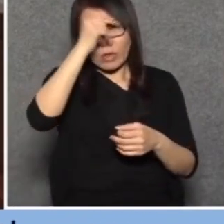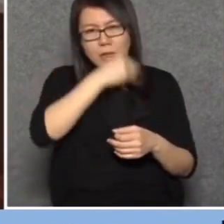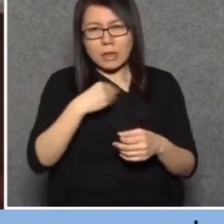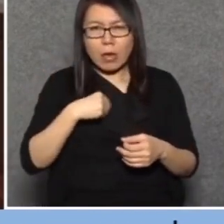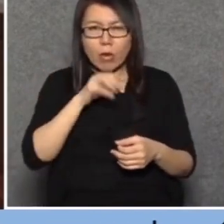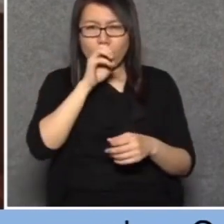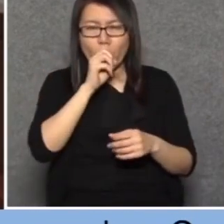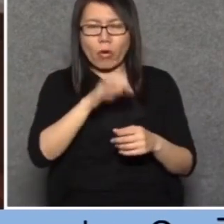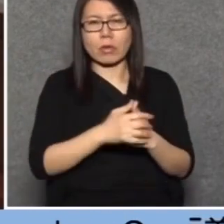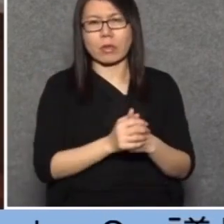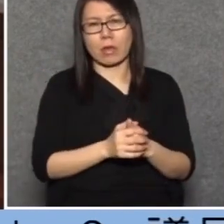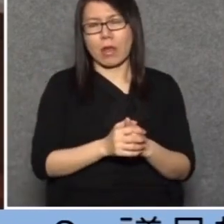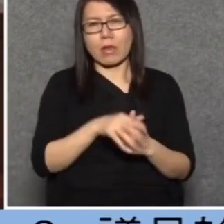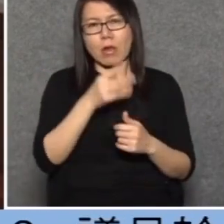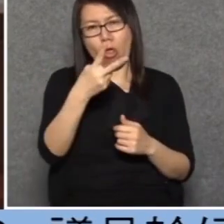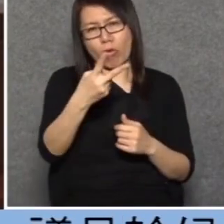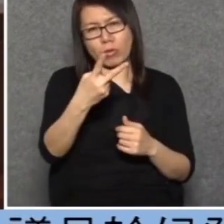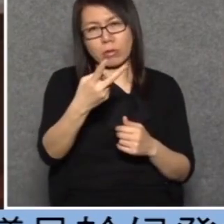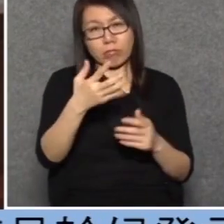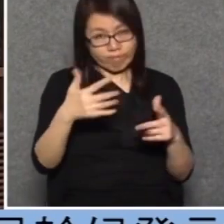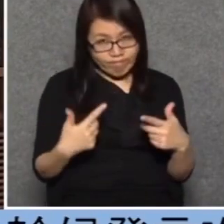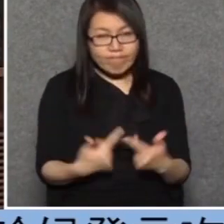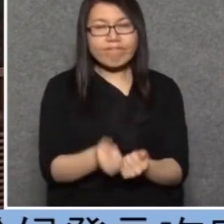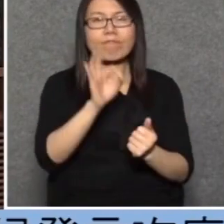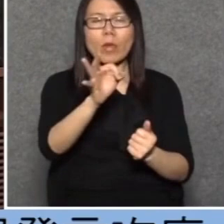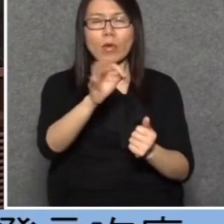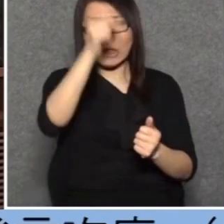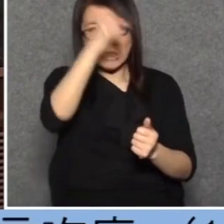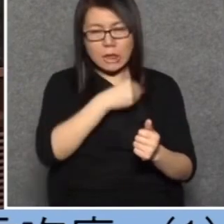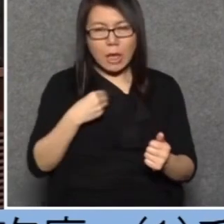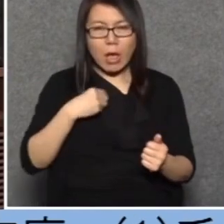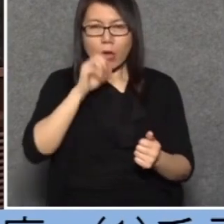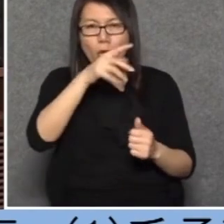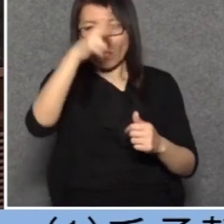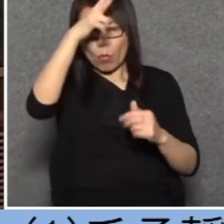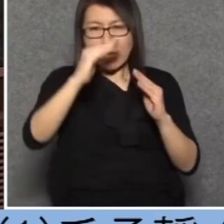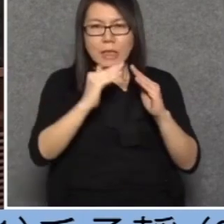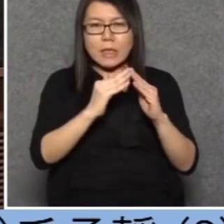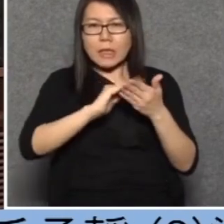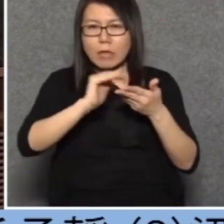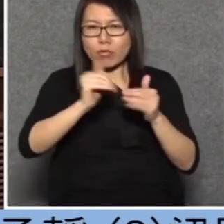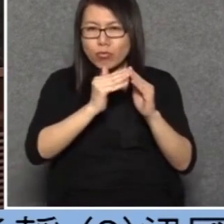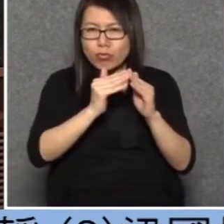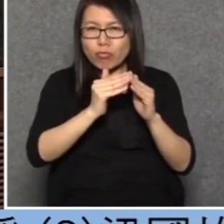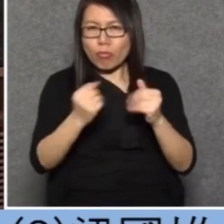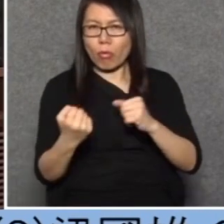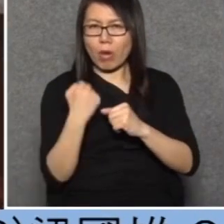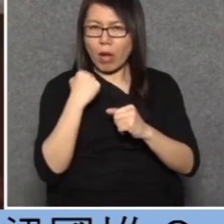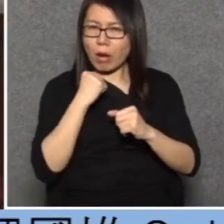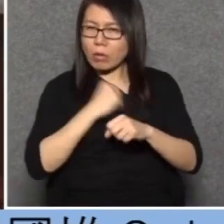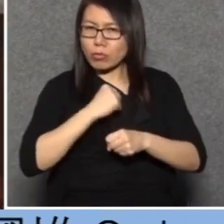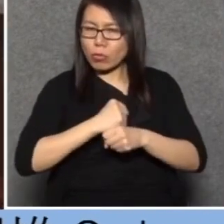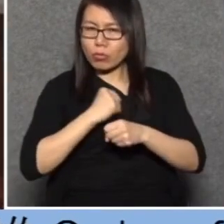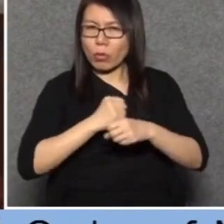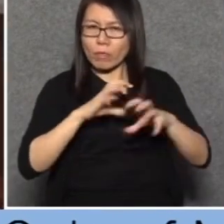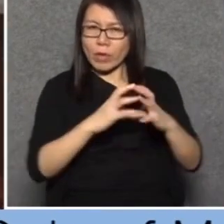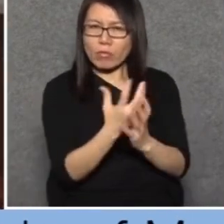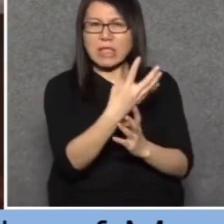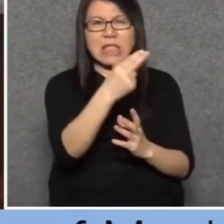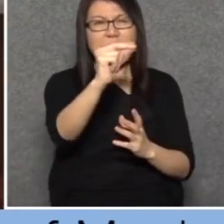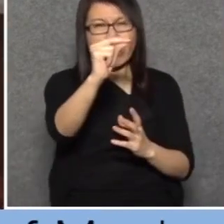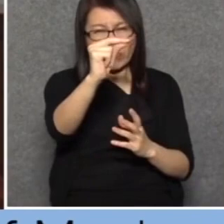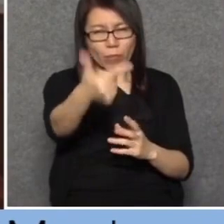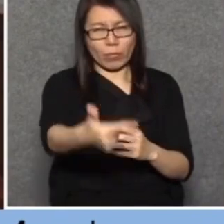合理，他是醫生來的嘛，大佬，是吧？那個關於衛生署的職能，這麼多綱領，有7個綱領，是